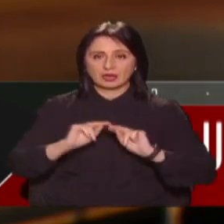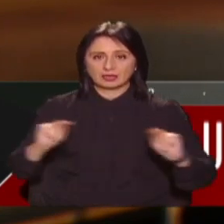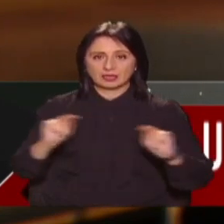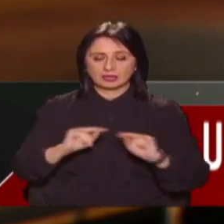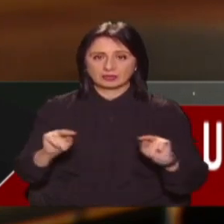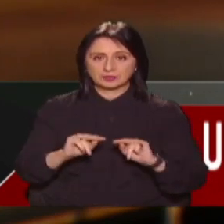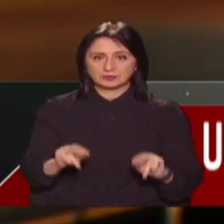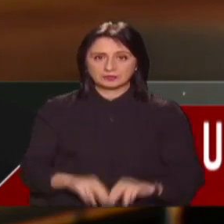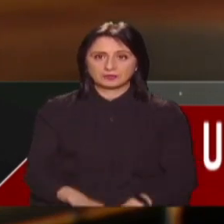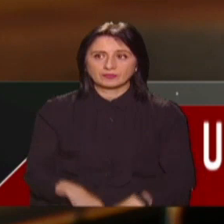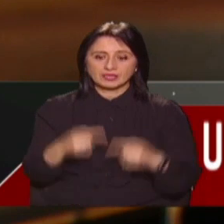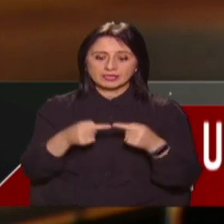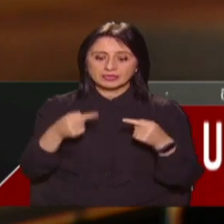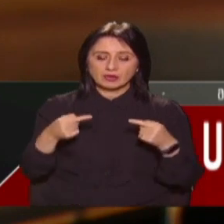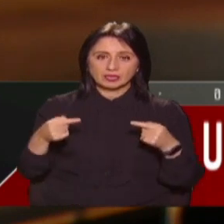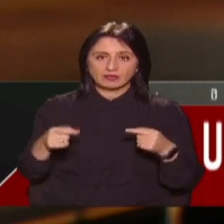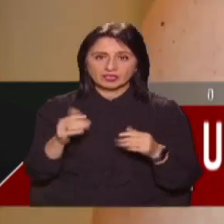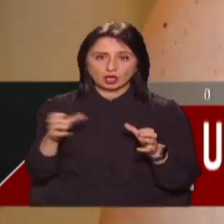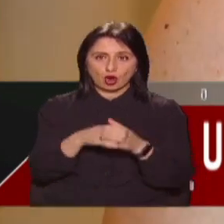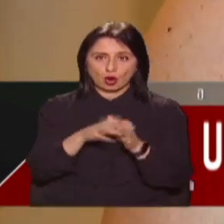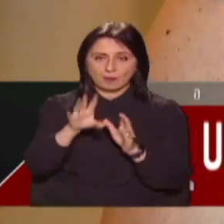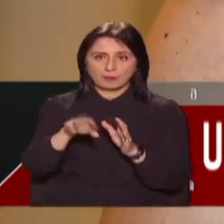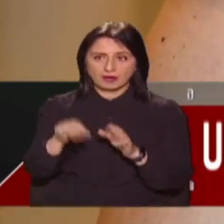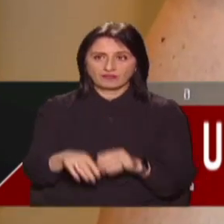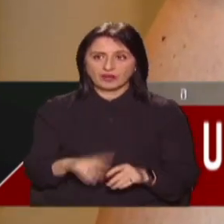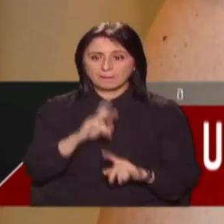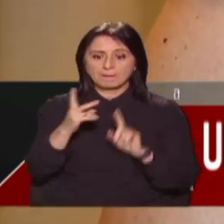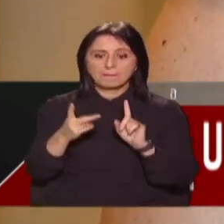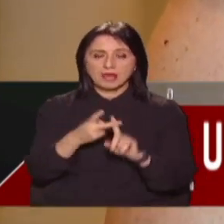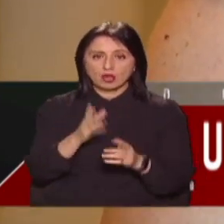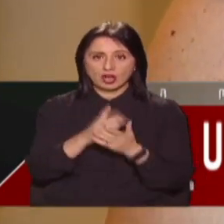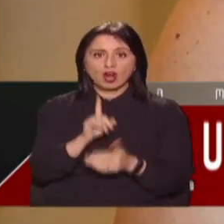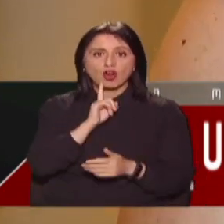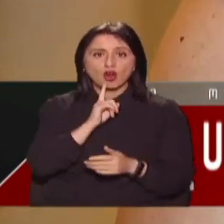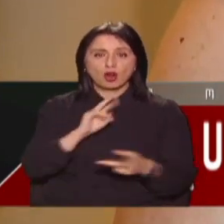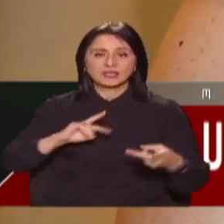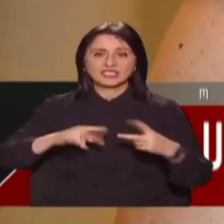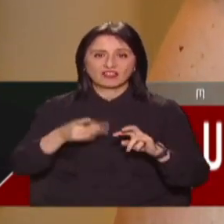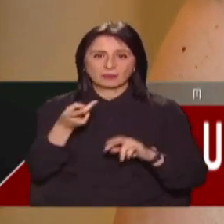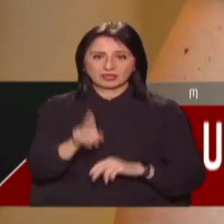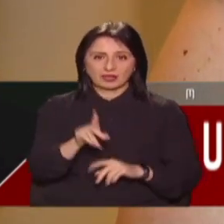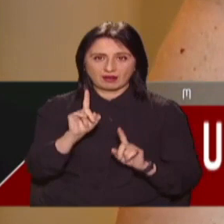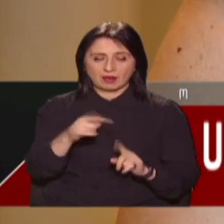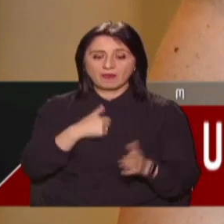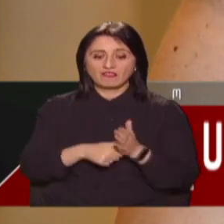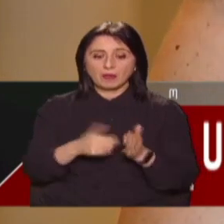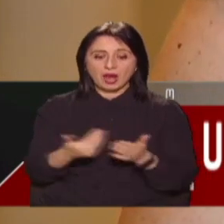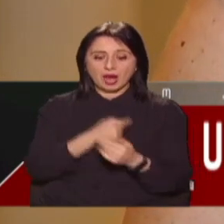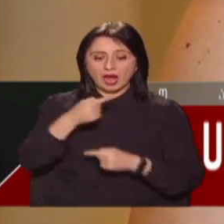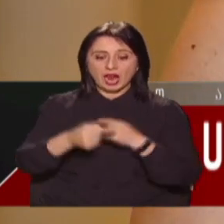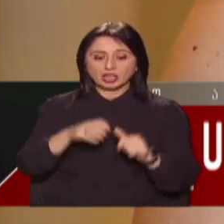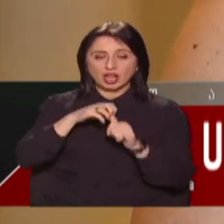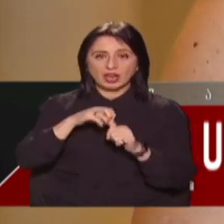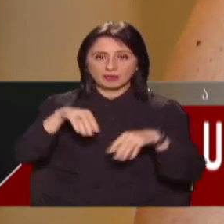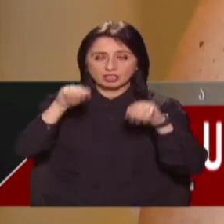training-ebs, სხვადასხვა კომპანიაში. Ხსნით მეორე რაუნდს გოგოებით ცვლილებებისთვის. Ჩვენ ვეხმარებით ახალთაობას